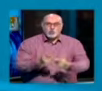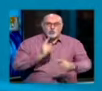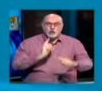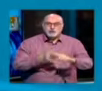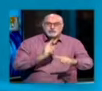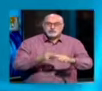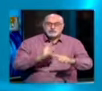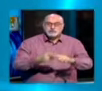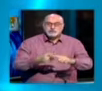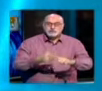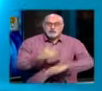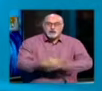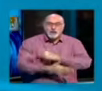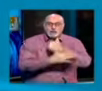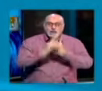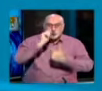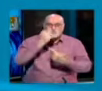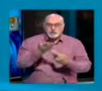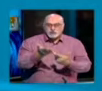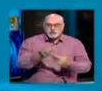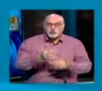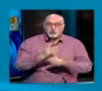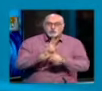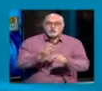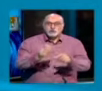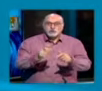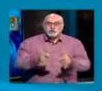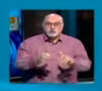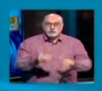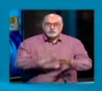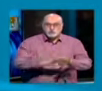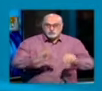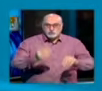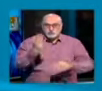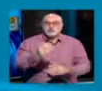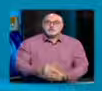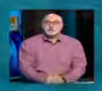المساعدات الإنسانية للقطاع. مراسلنا من غزة وسام أبو زيد.